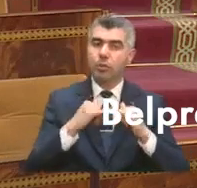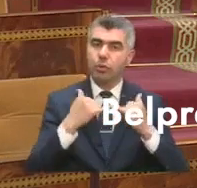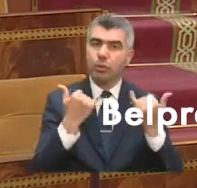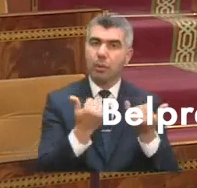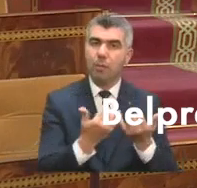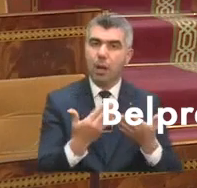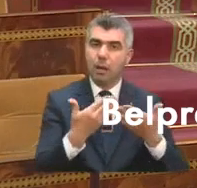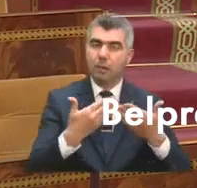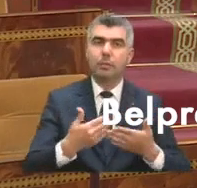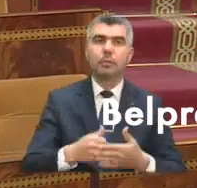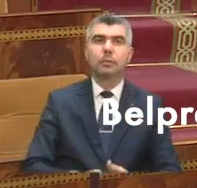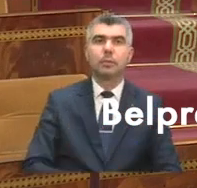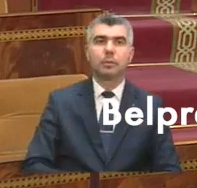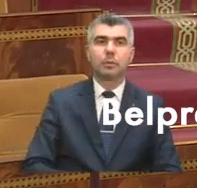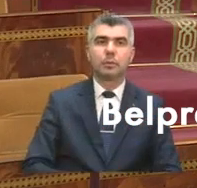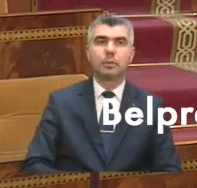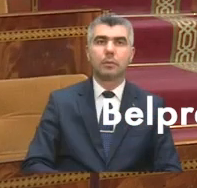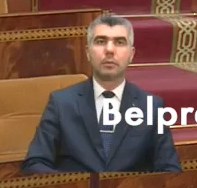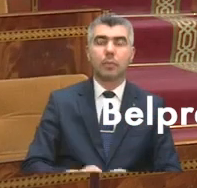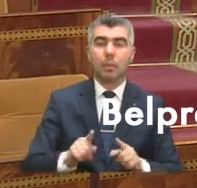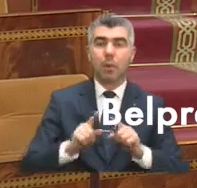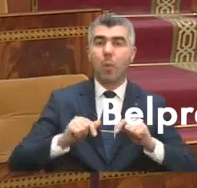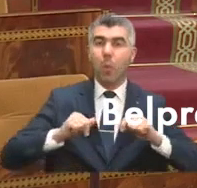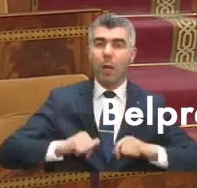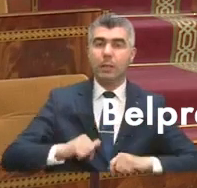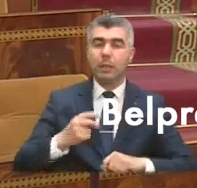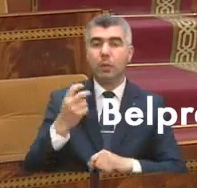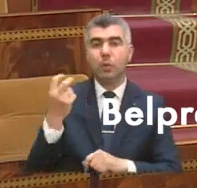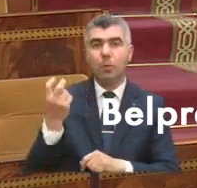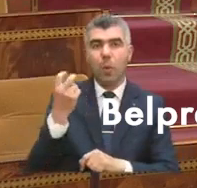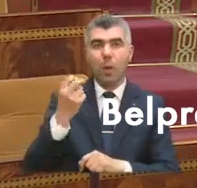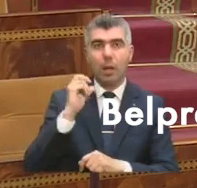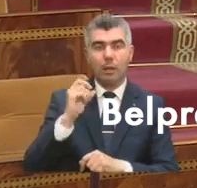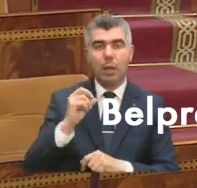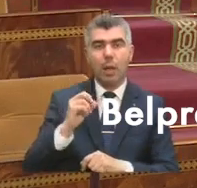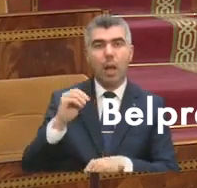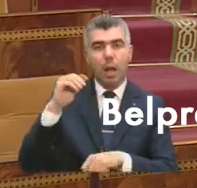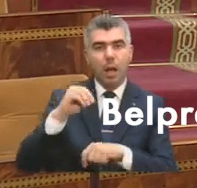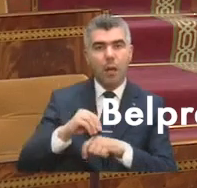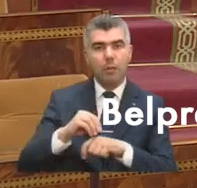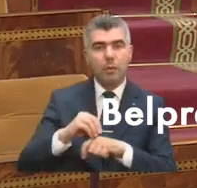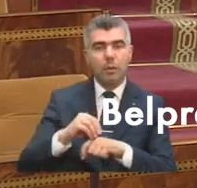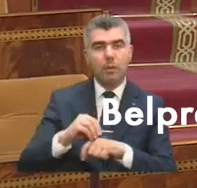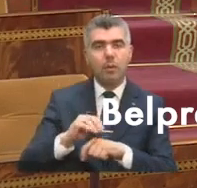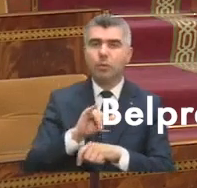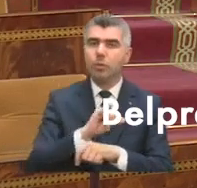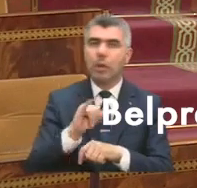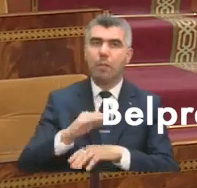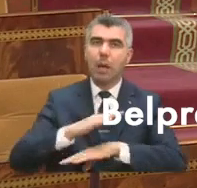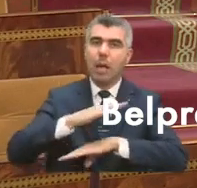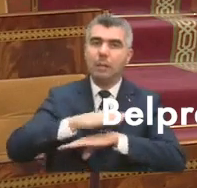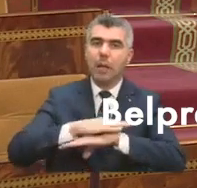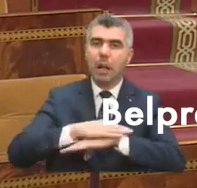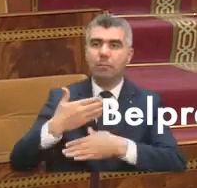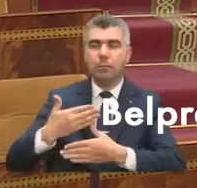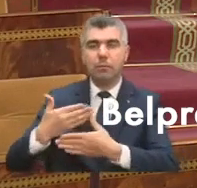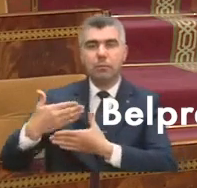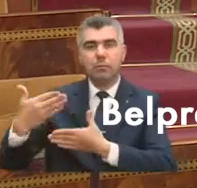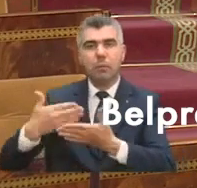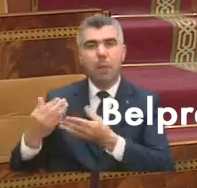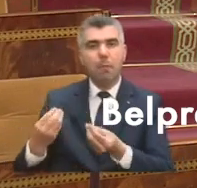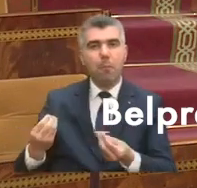الرئيس، داكشي اللي وقع مع وزيرة السياحة ما خصوش يبقى يتكرر، احتراما للتعاون ما بين